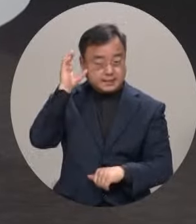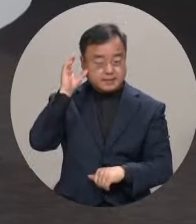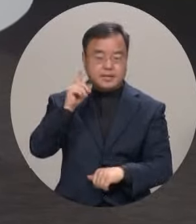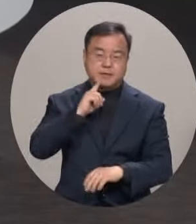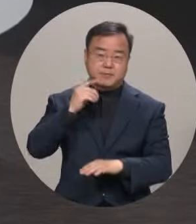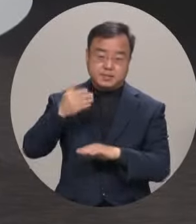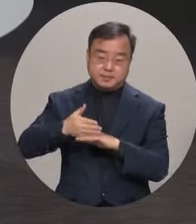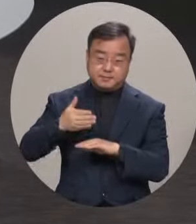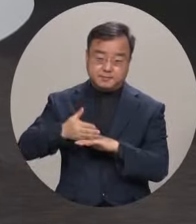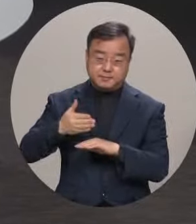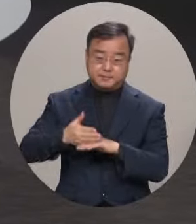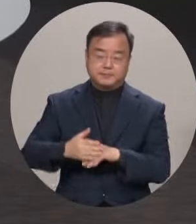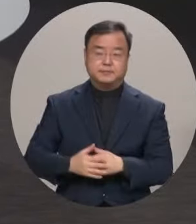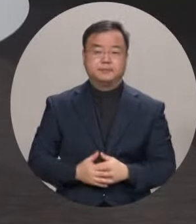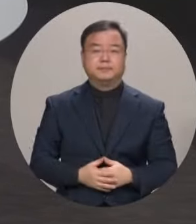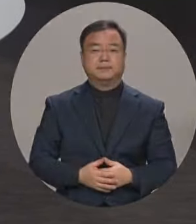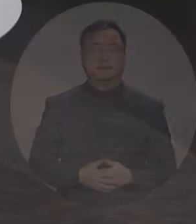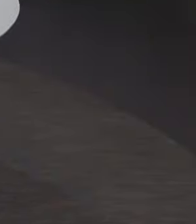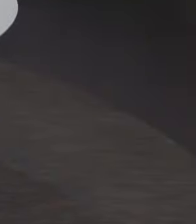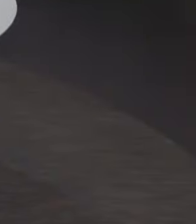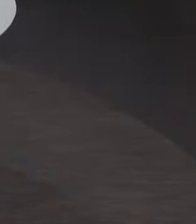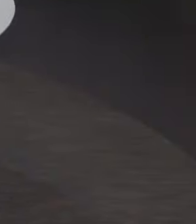들었습니다네 감사합니다